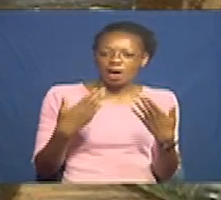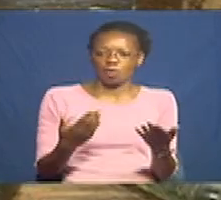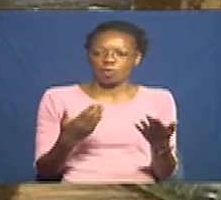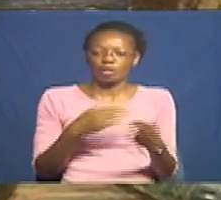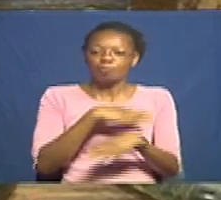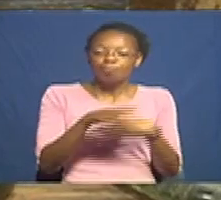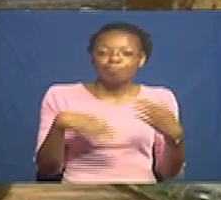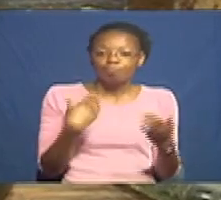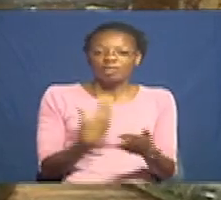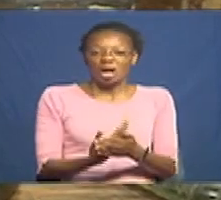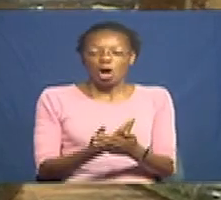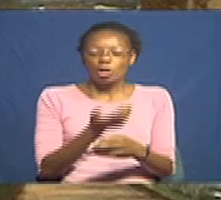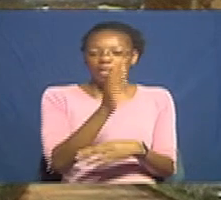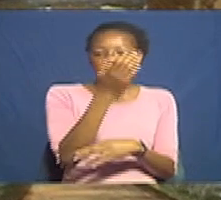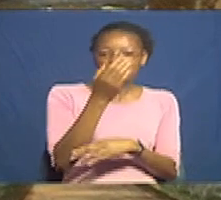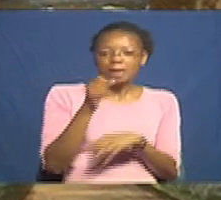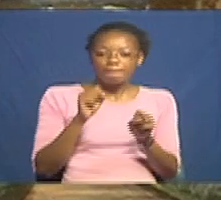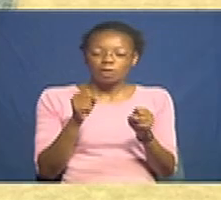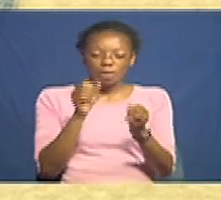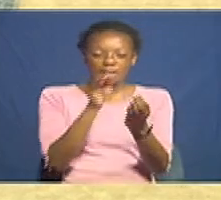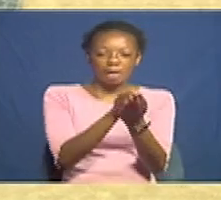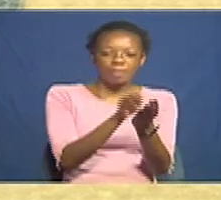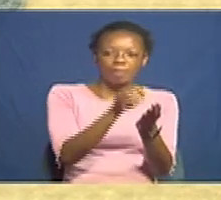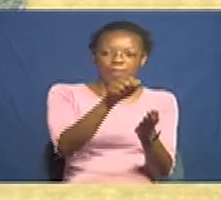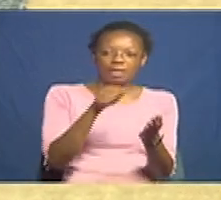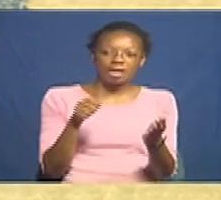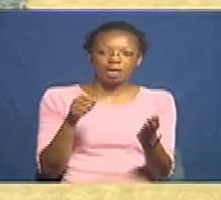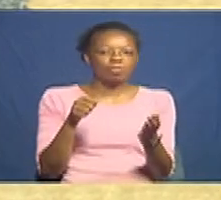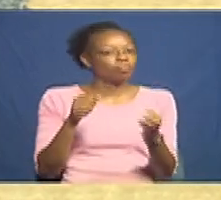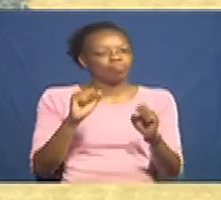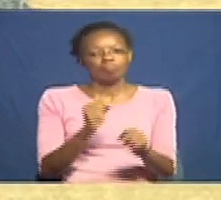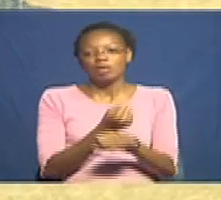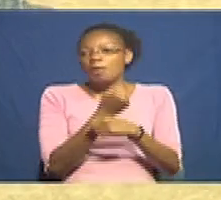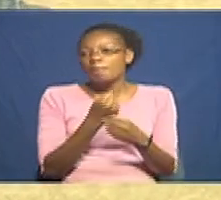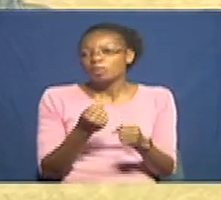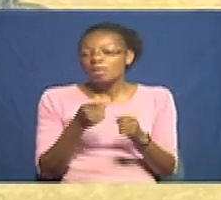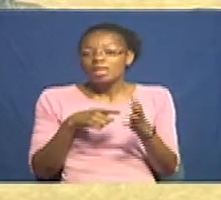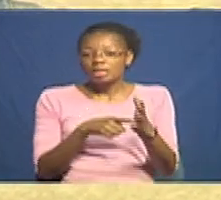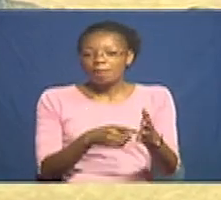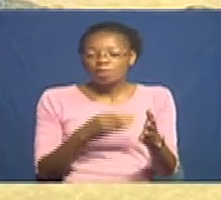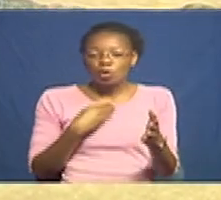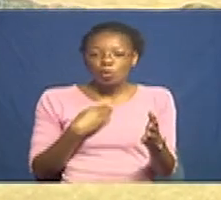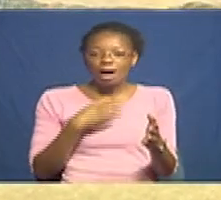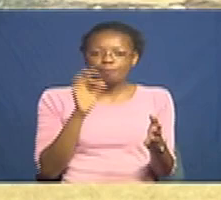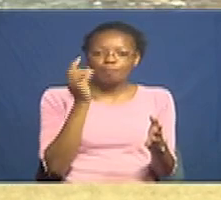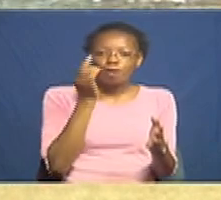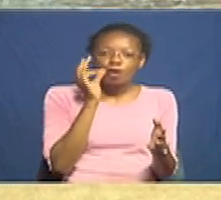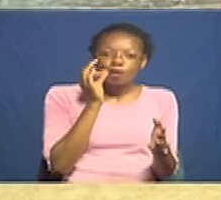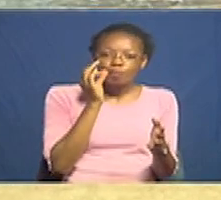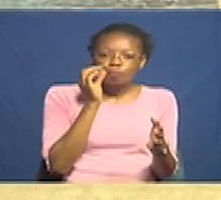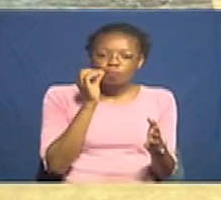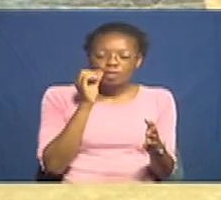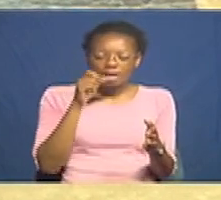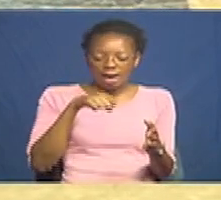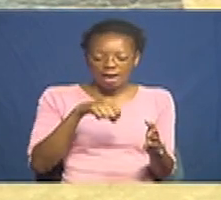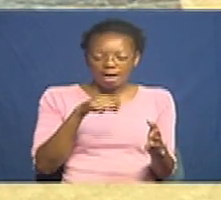hizi, nazo huhifadhiwa tofauti na miti. Sasa wakati tunaokota mimea hii, kuna ingine yenye